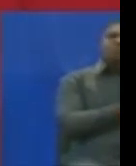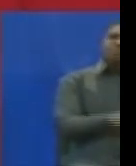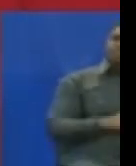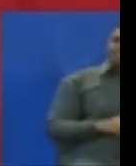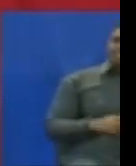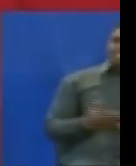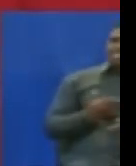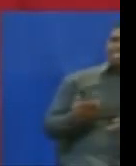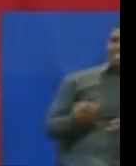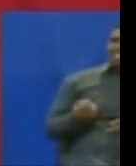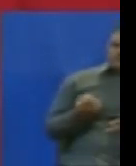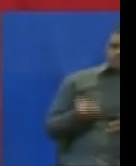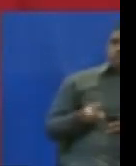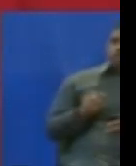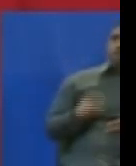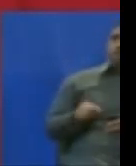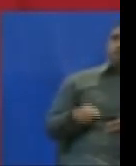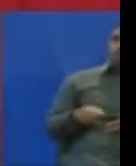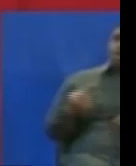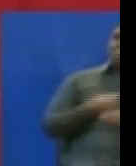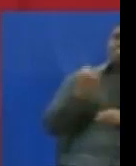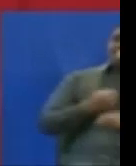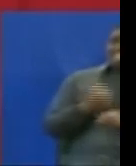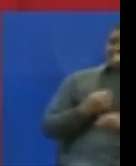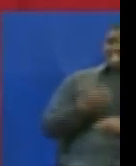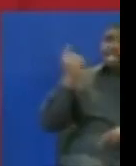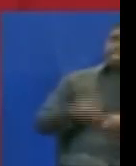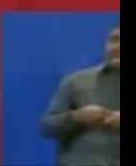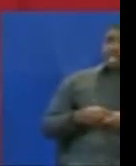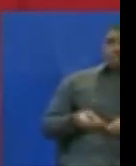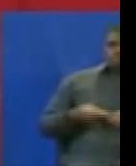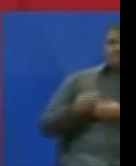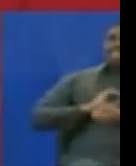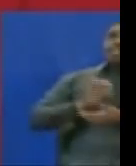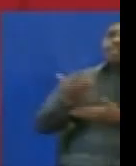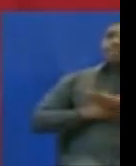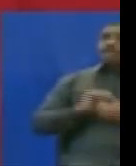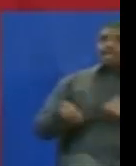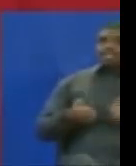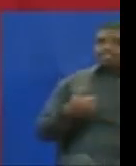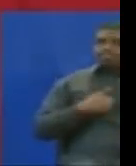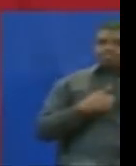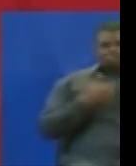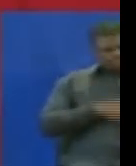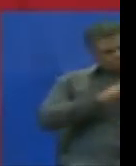Injini nyingine ndogo ndio emergency inafanya kazi, kwa hiyo ni hatari kuipa kibali. Mimi